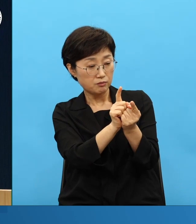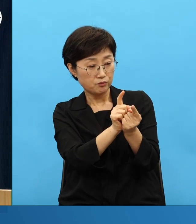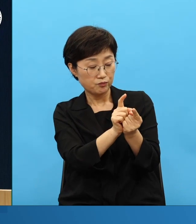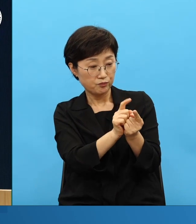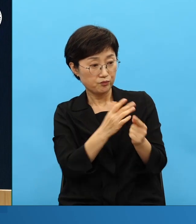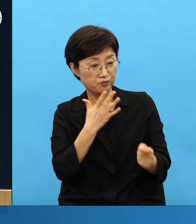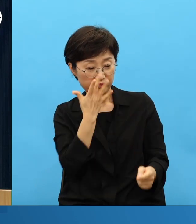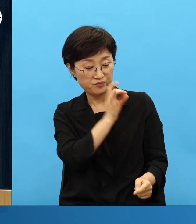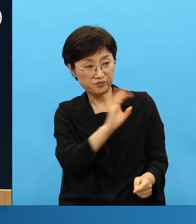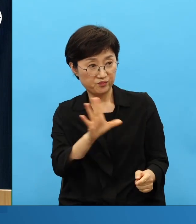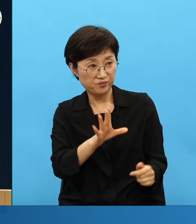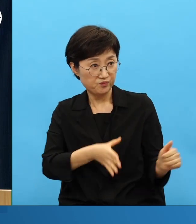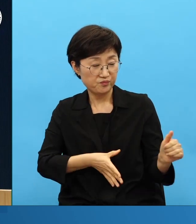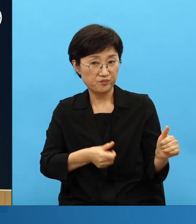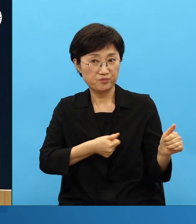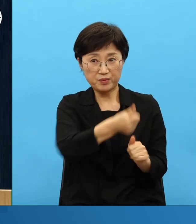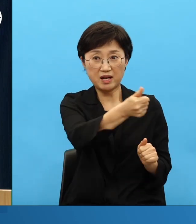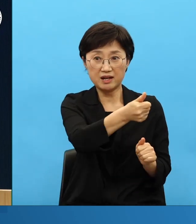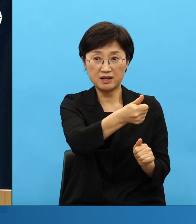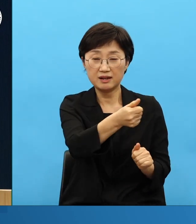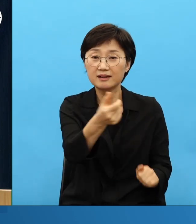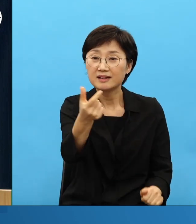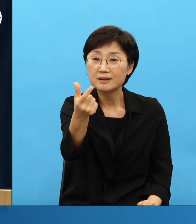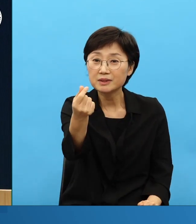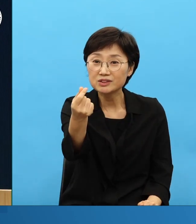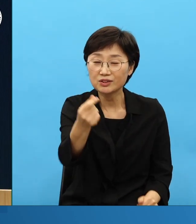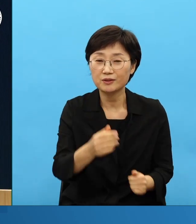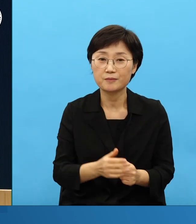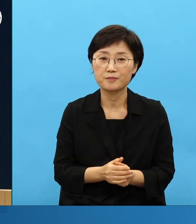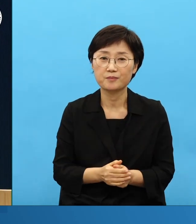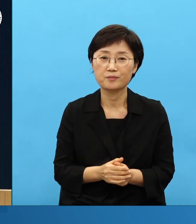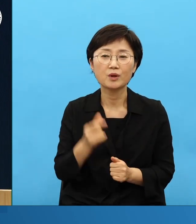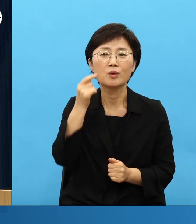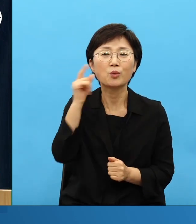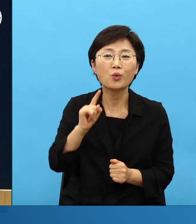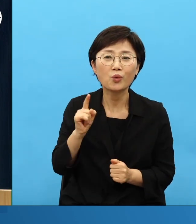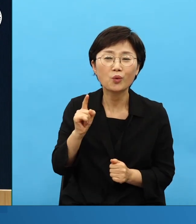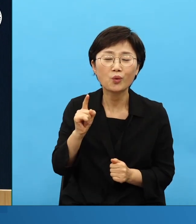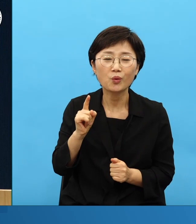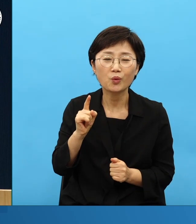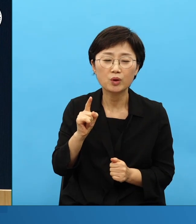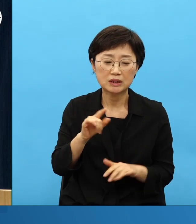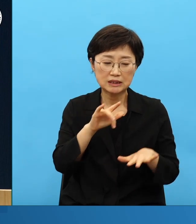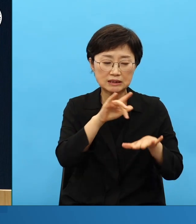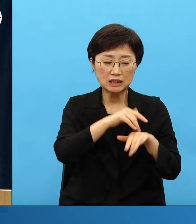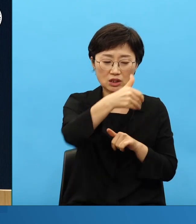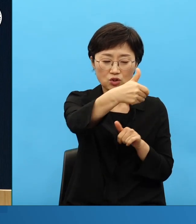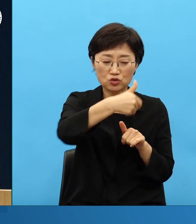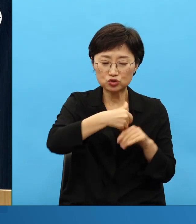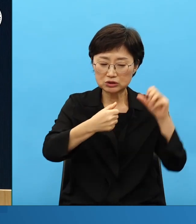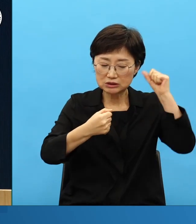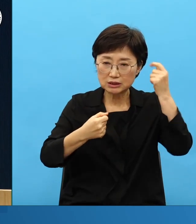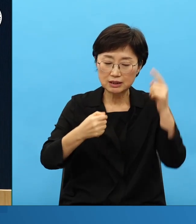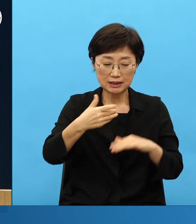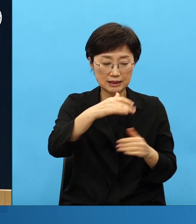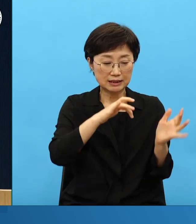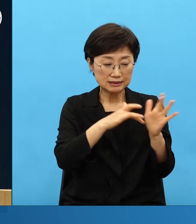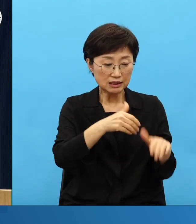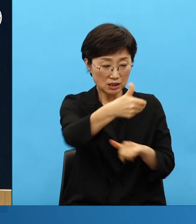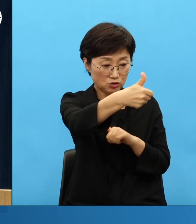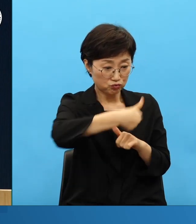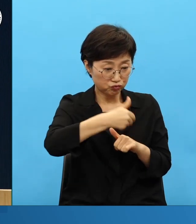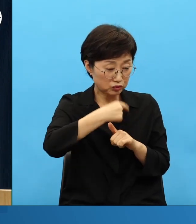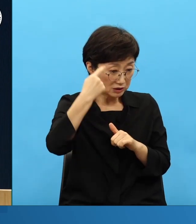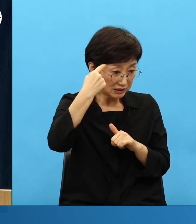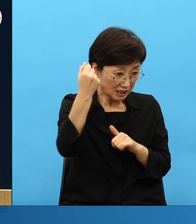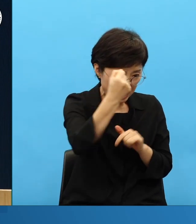before him. 그리스도 아닌 흑암의 틀을 깨버립시다. Break all the frames of darkness that have nothing to do with 진짜입니다.